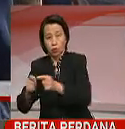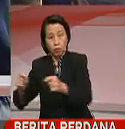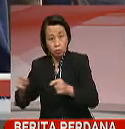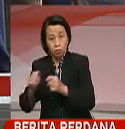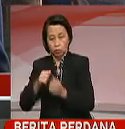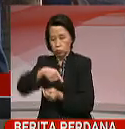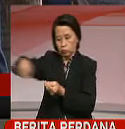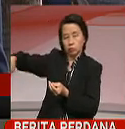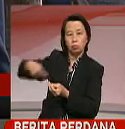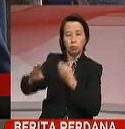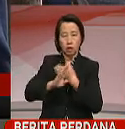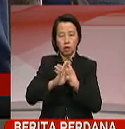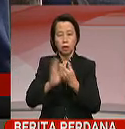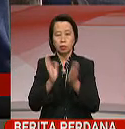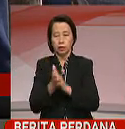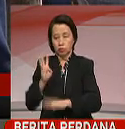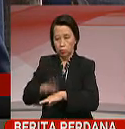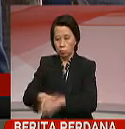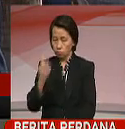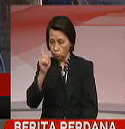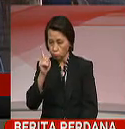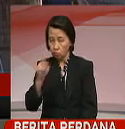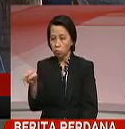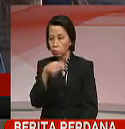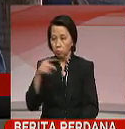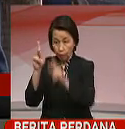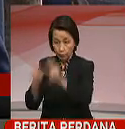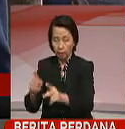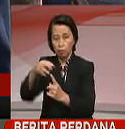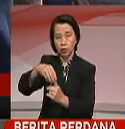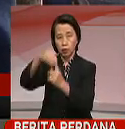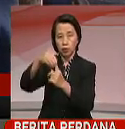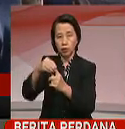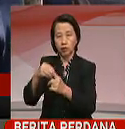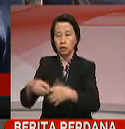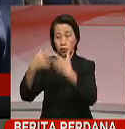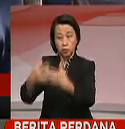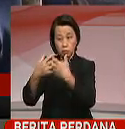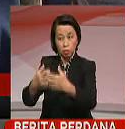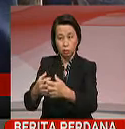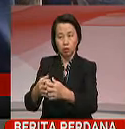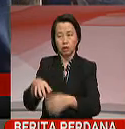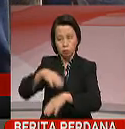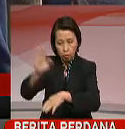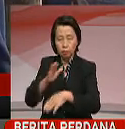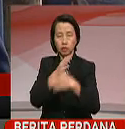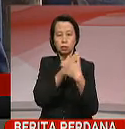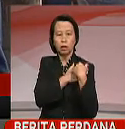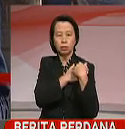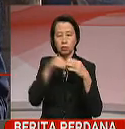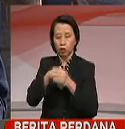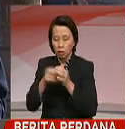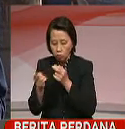juga persekitaran. Oleh itu, amaran keras diberikan kepada semua pihak, terutama pengusaha industri, supaya lebih bertanggungjawab